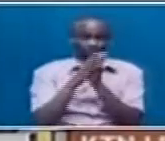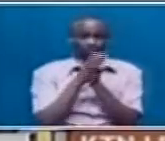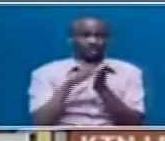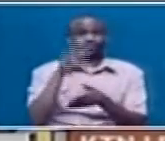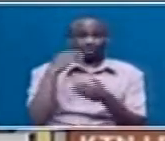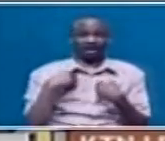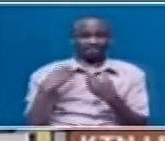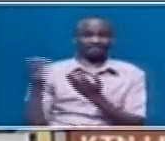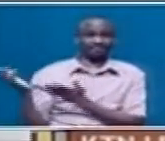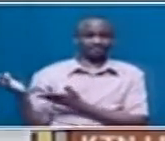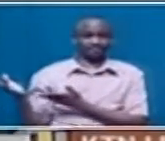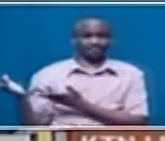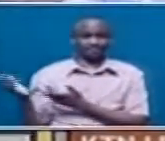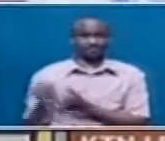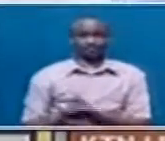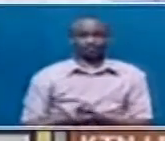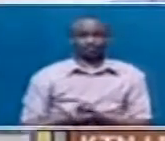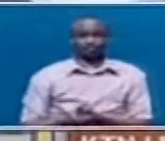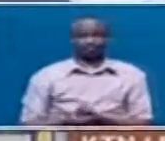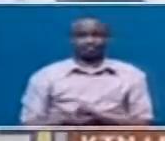maelezo zaidi.